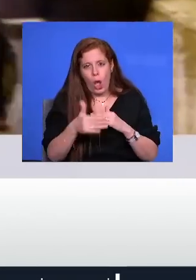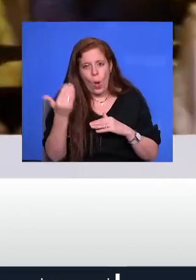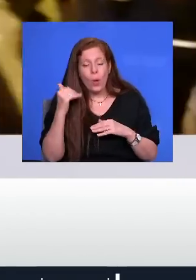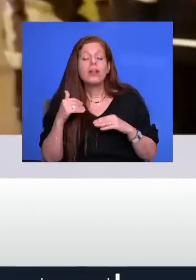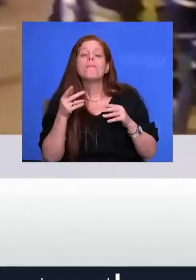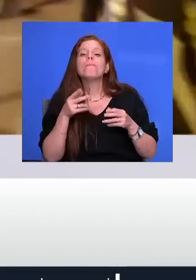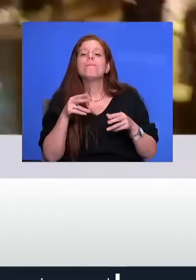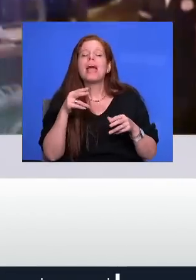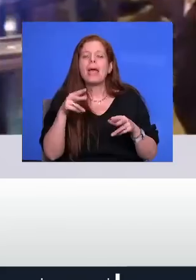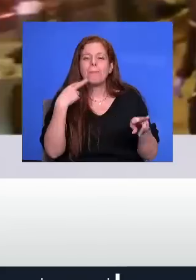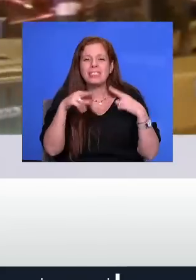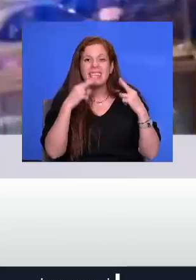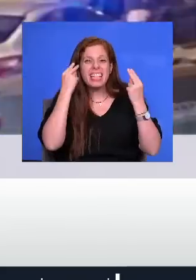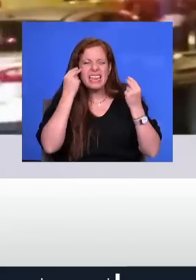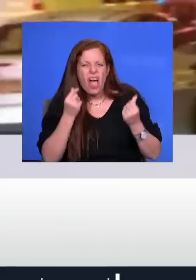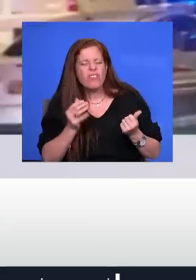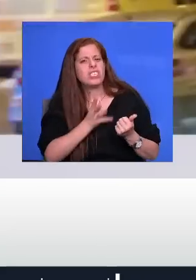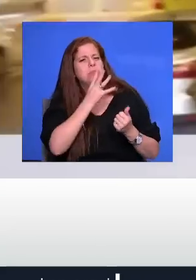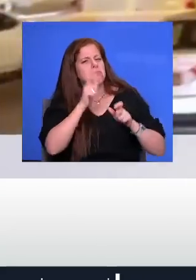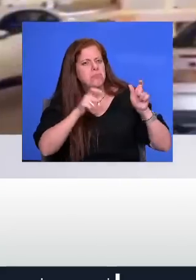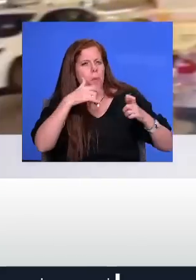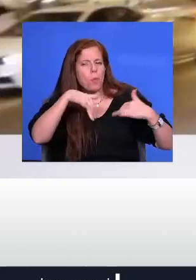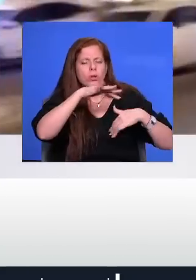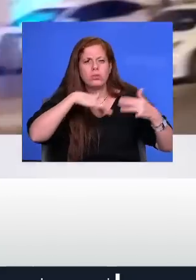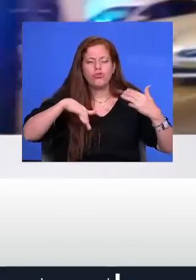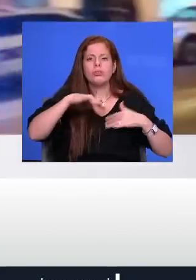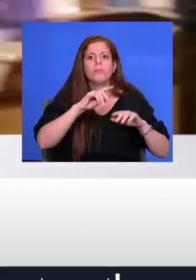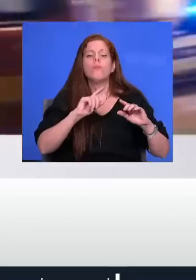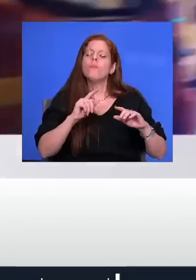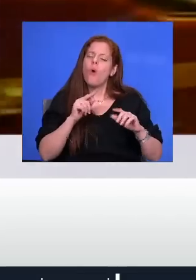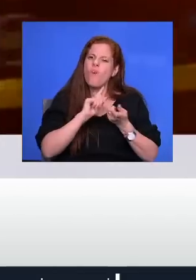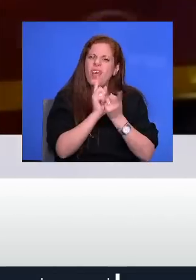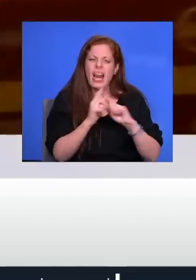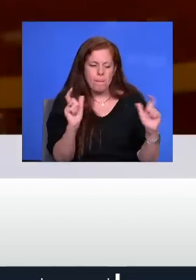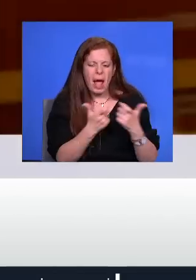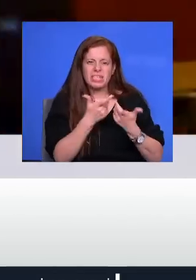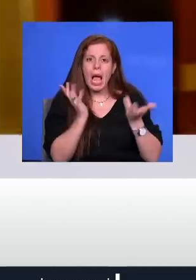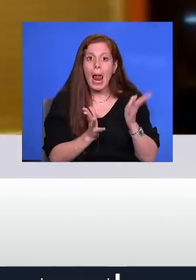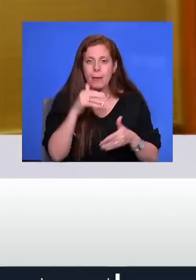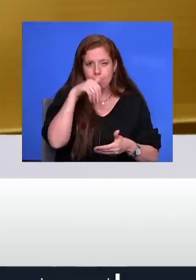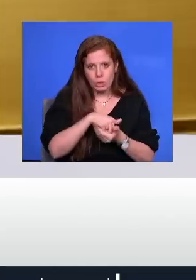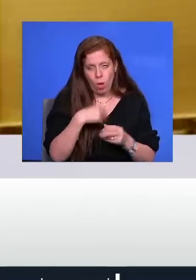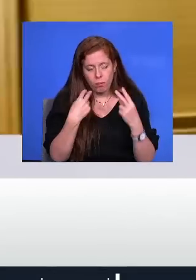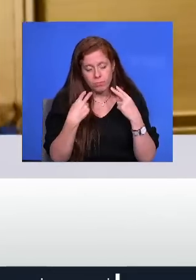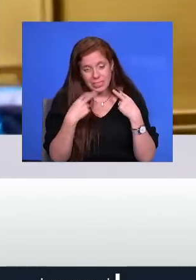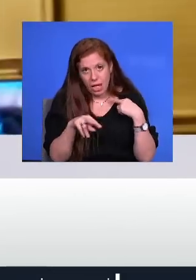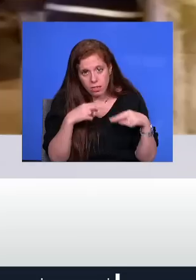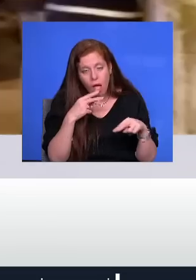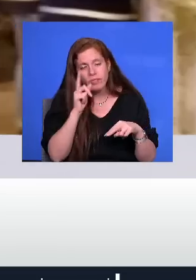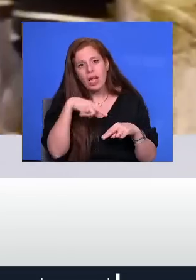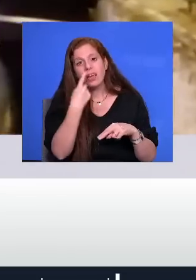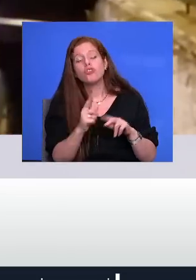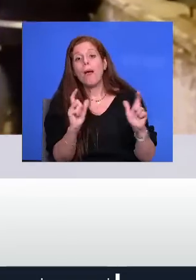בראשון לציון. הומה אדם הופך למעצר אלים מאוד בתוך המסעדה. וצריך לציין, המעצר של